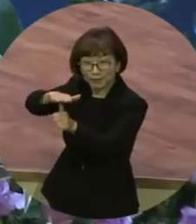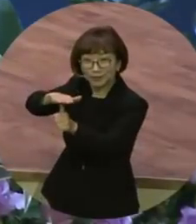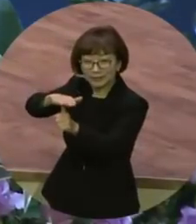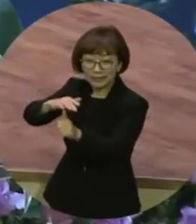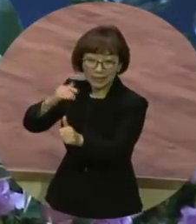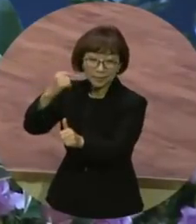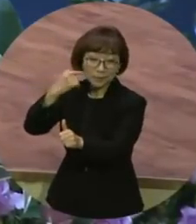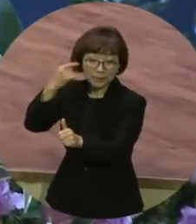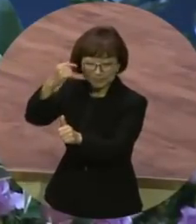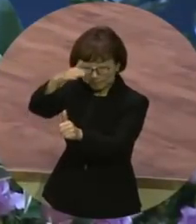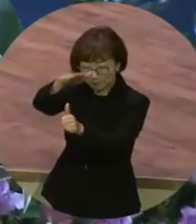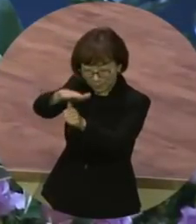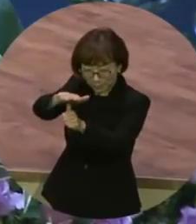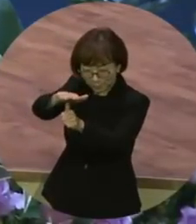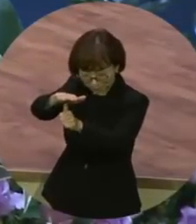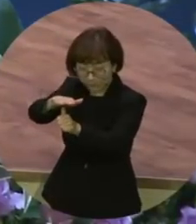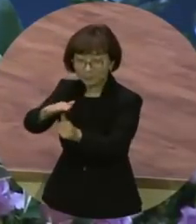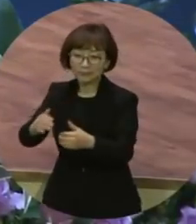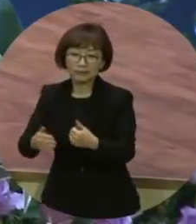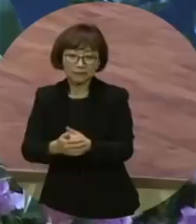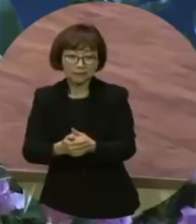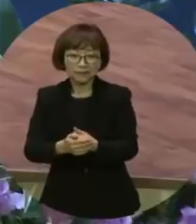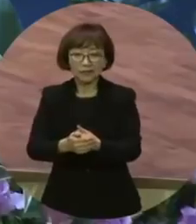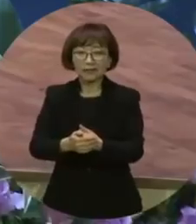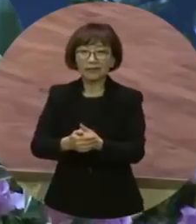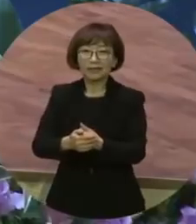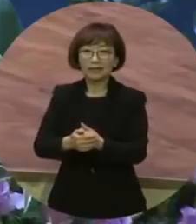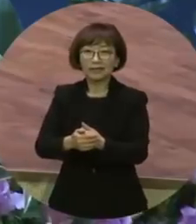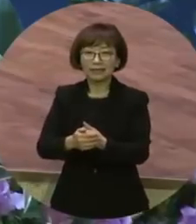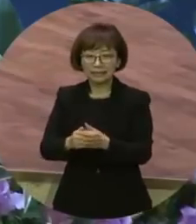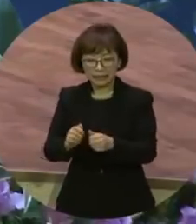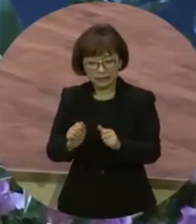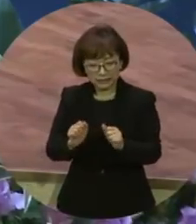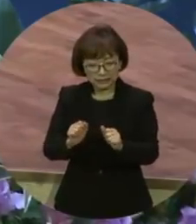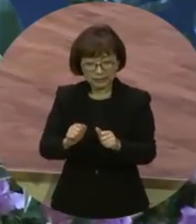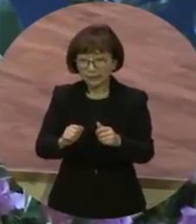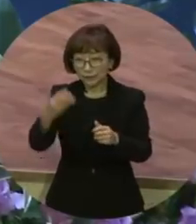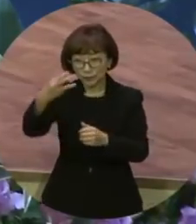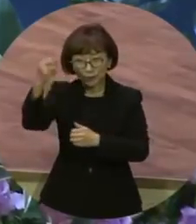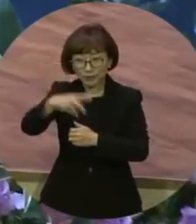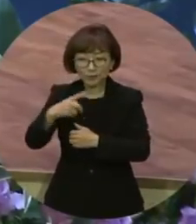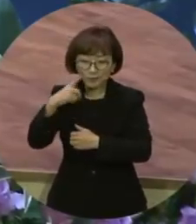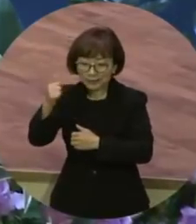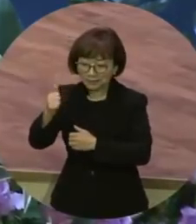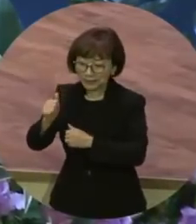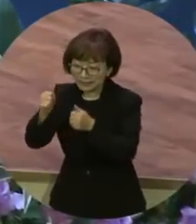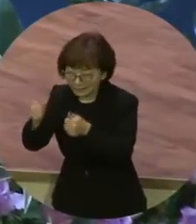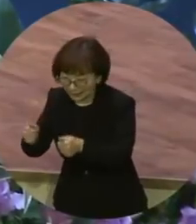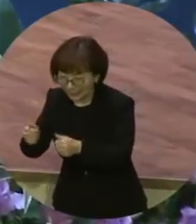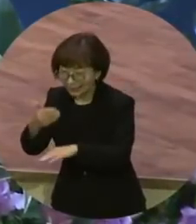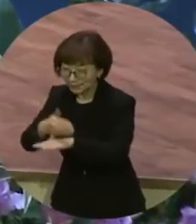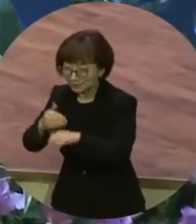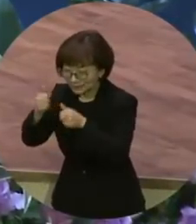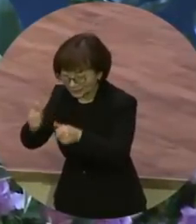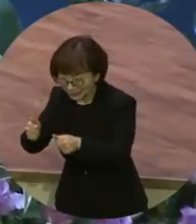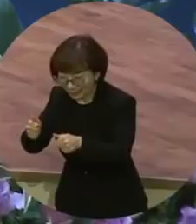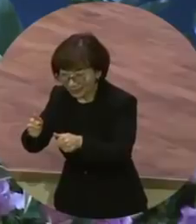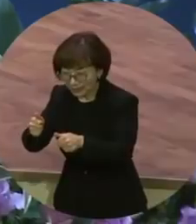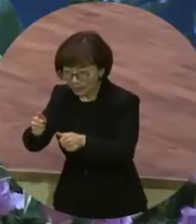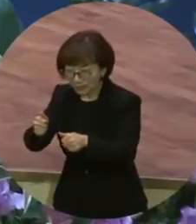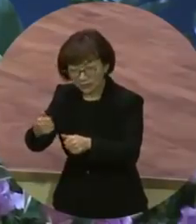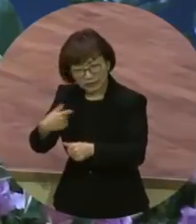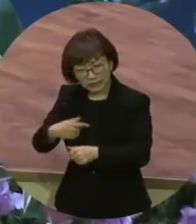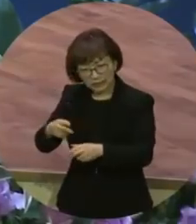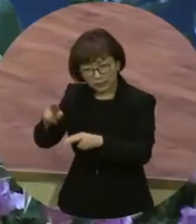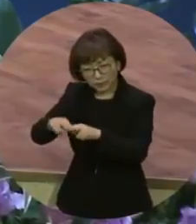목사님이니까 인사를 드리러 가야 되는데 그냥 가기 그렇잖아요. 그래서 어떻게 무슨 선물을 하나 드릴까 고민하는데